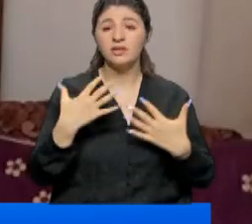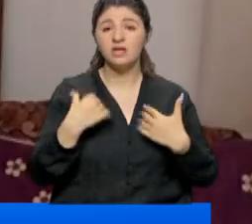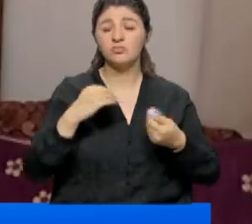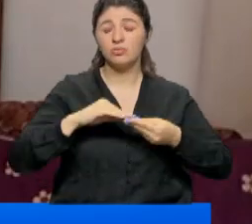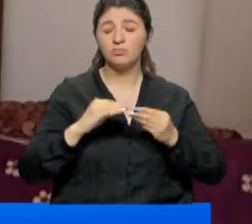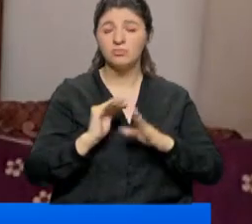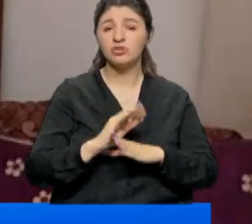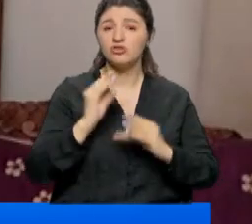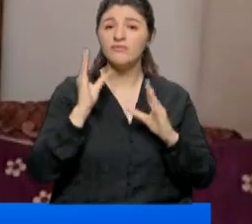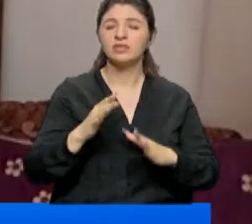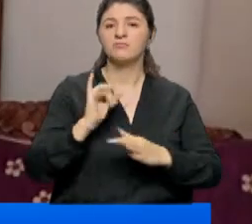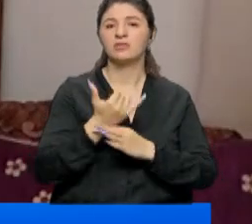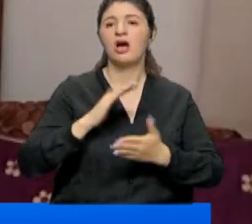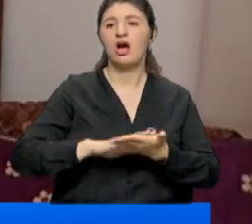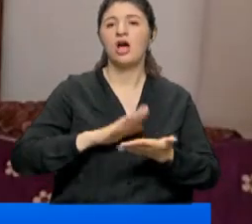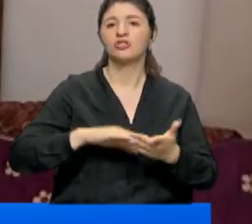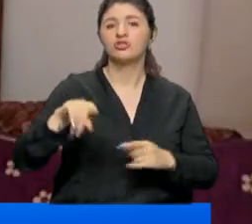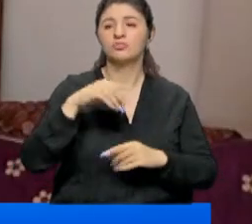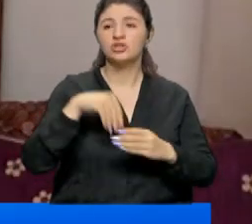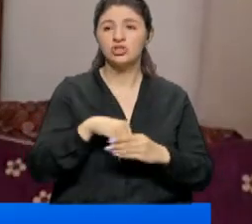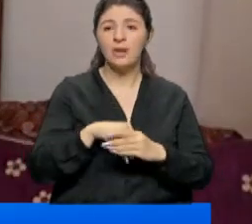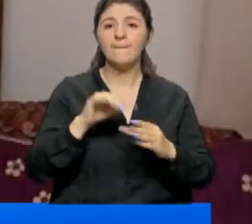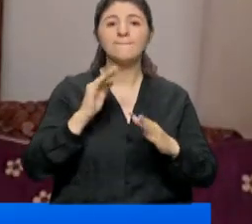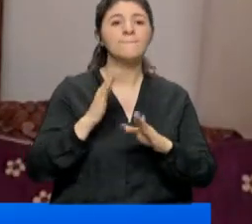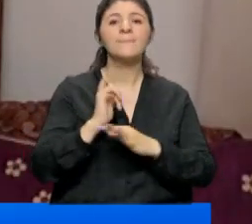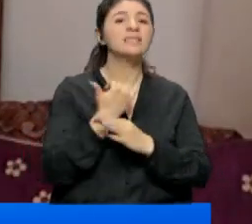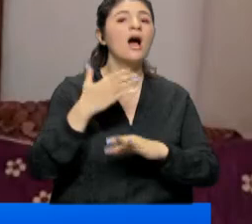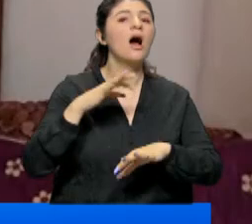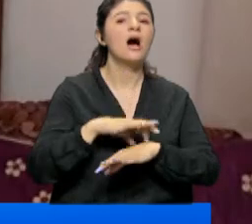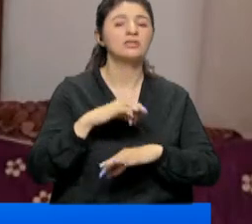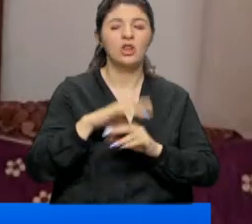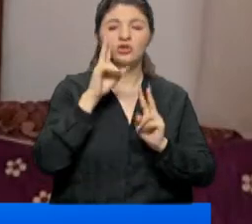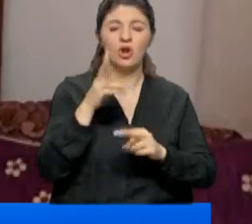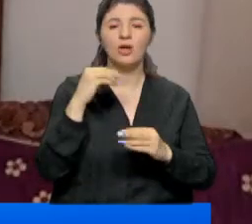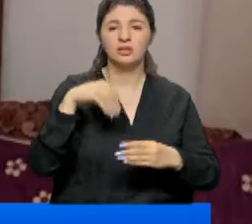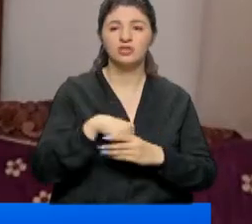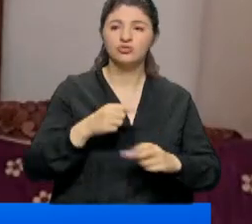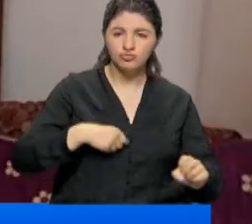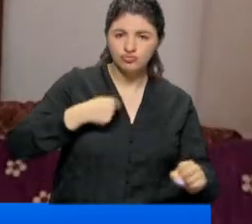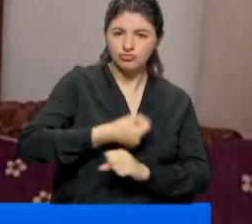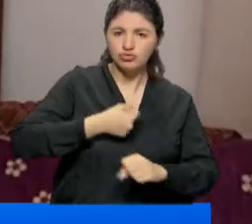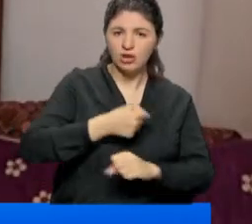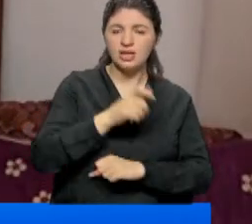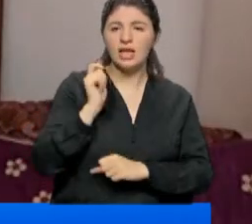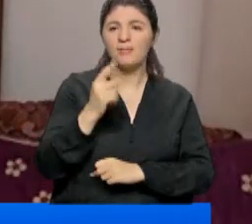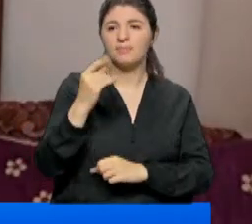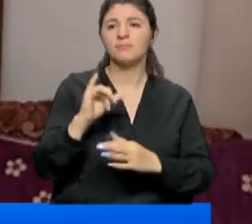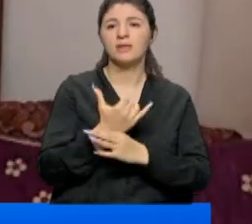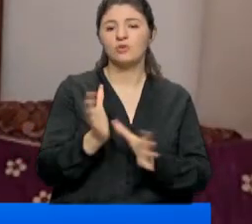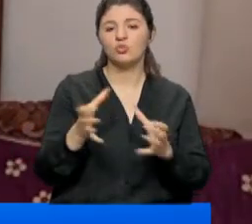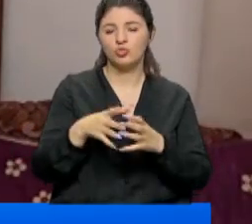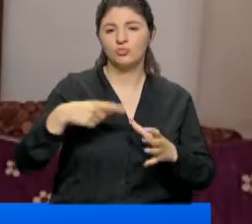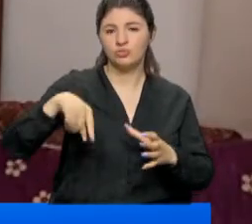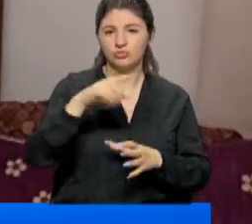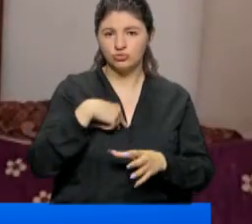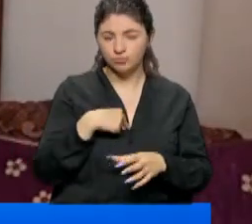sorunu yaşayan pek çok meslektaşımız için meslek hastalığı sayılması için mücadele eden bir meslek